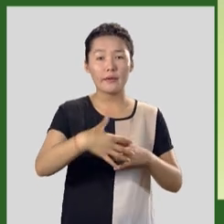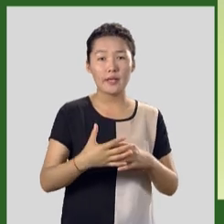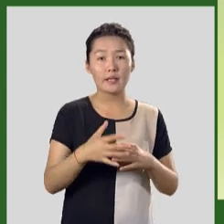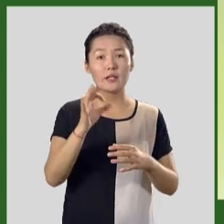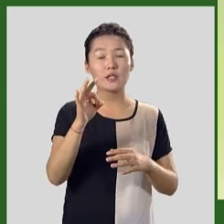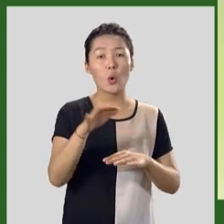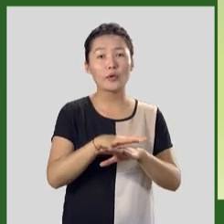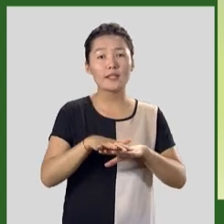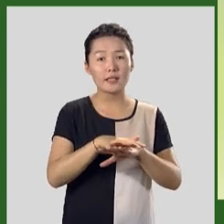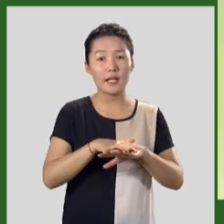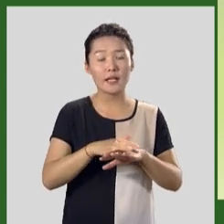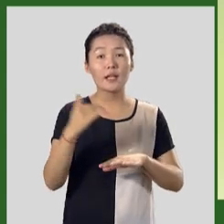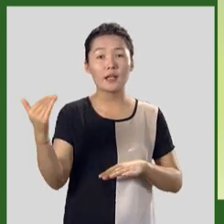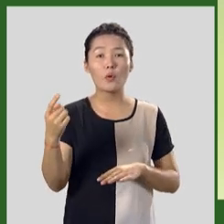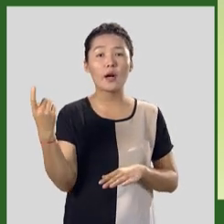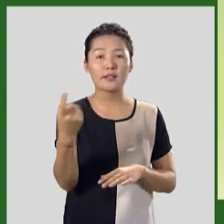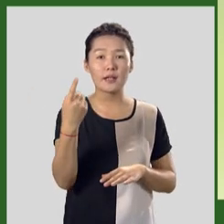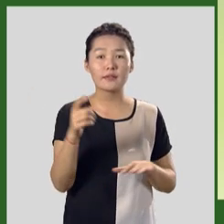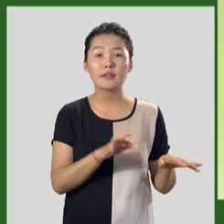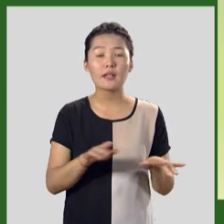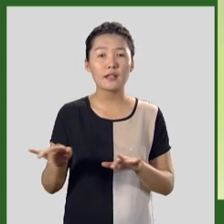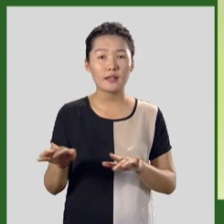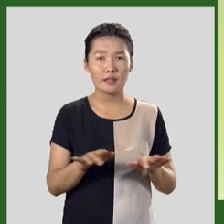его хозяйственной деятельности.